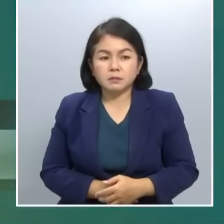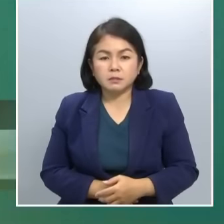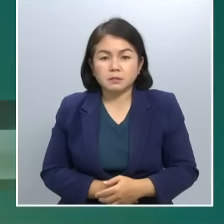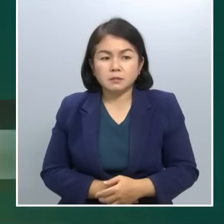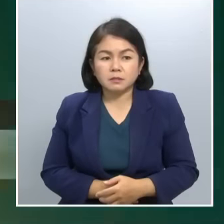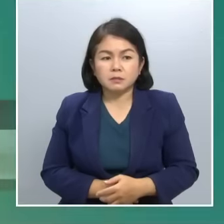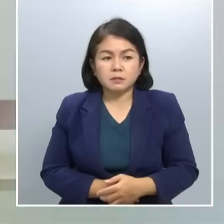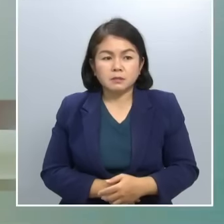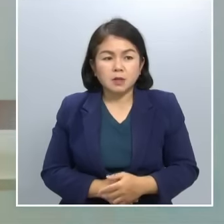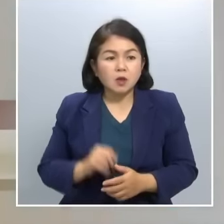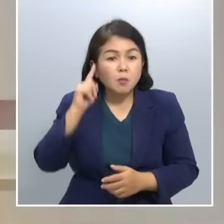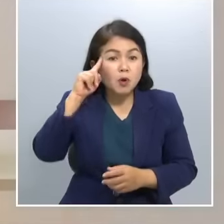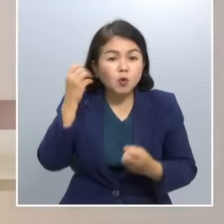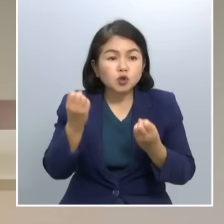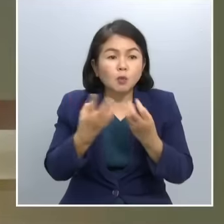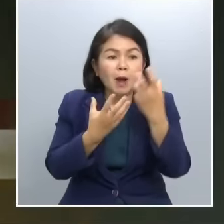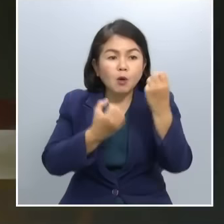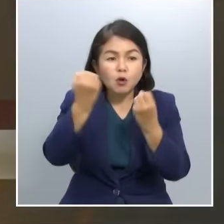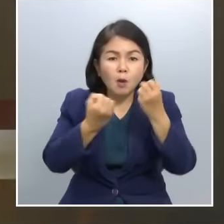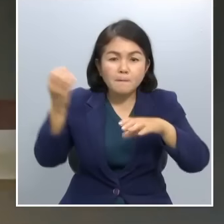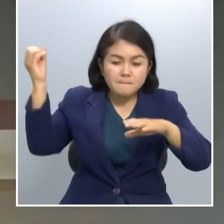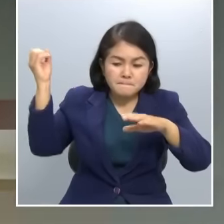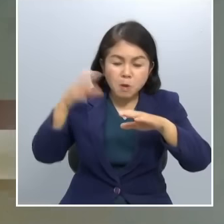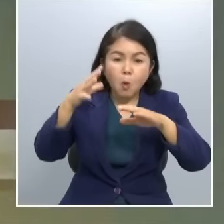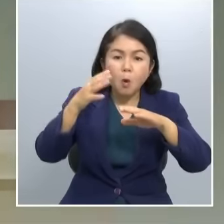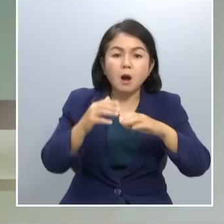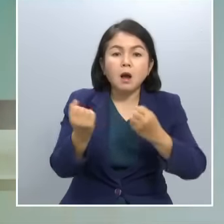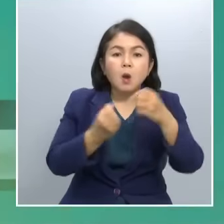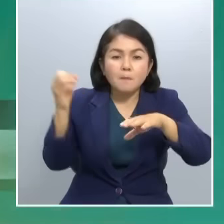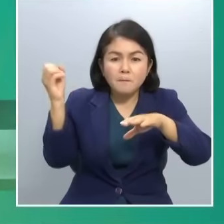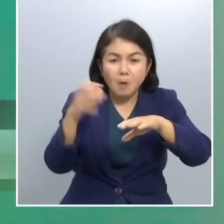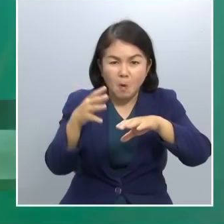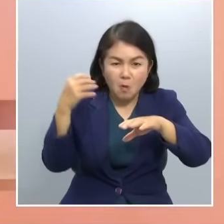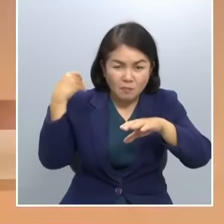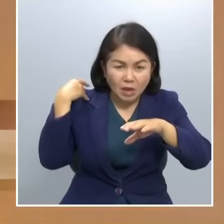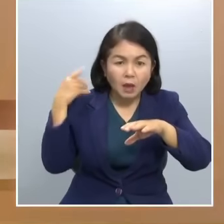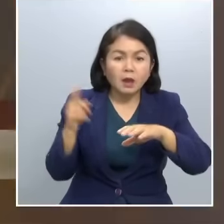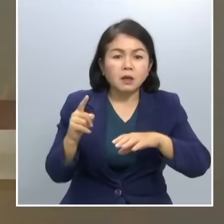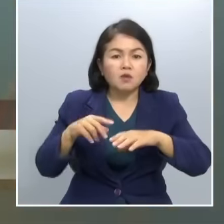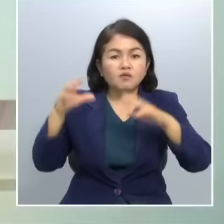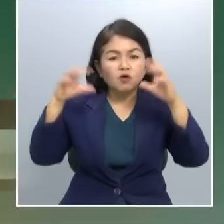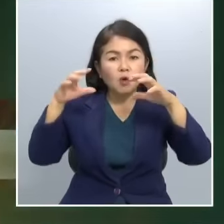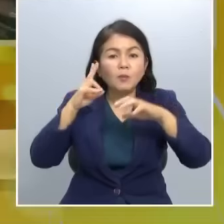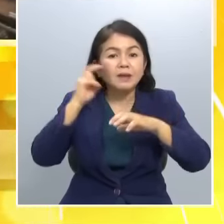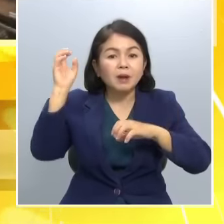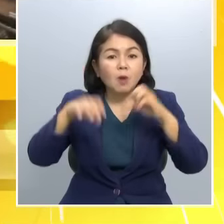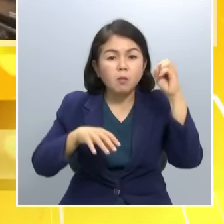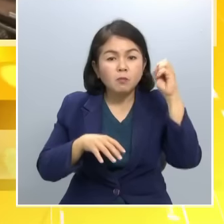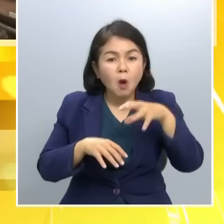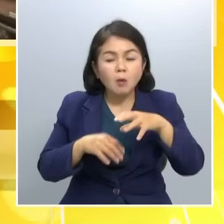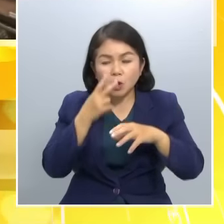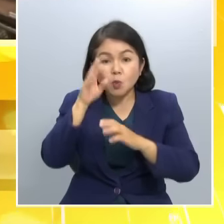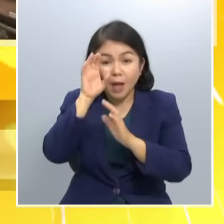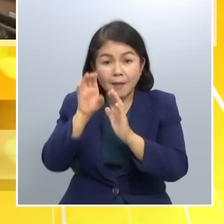ไม่รู้ว่ารถบุกหรือเปล่าเต็มหน้ารถเลย วันนี้ดูภาพนี้ไปผมจะบอกว่ากทม.ปริมณฑ